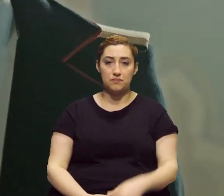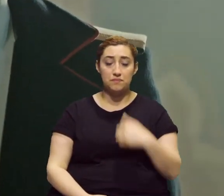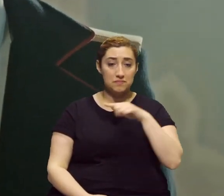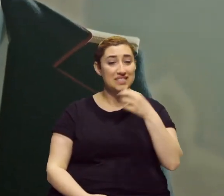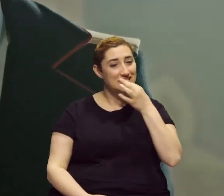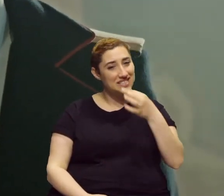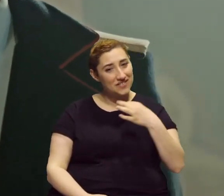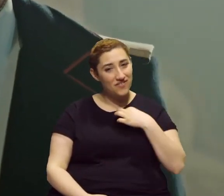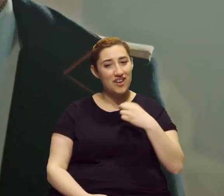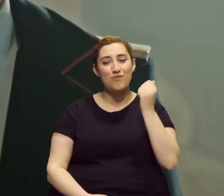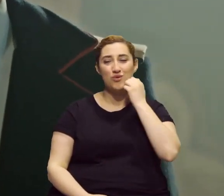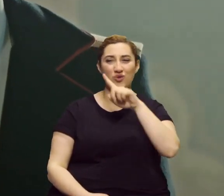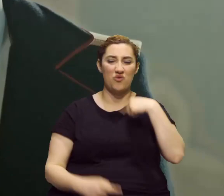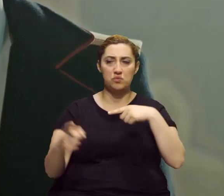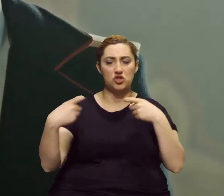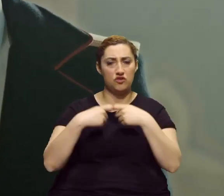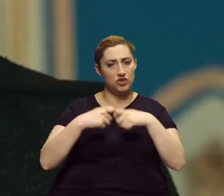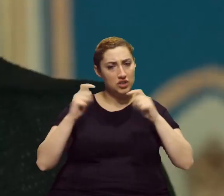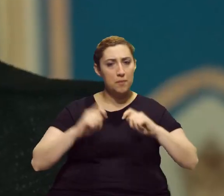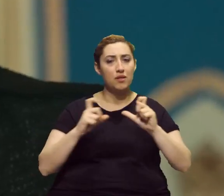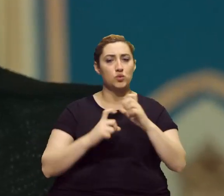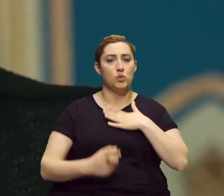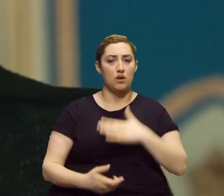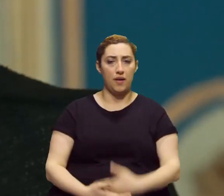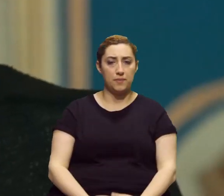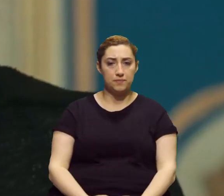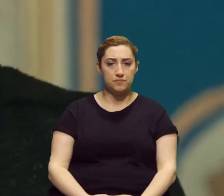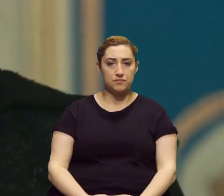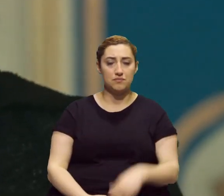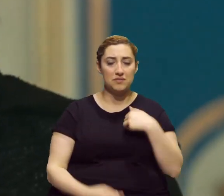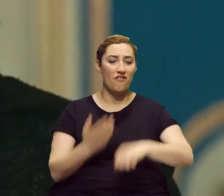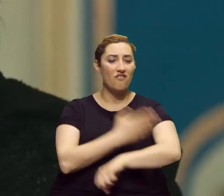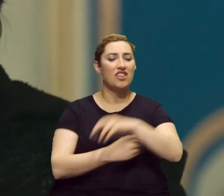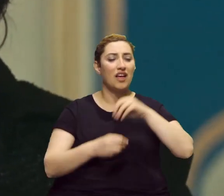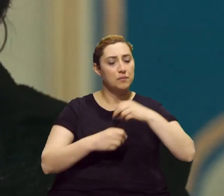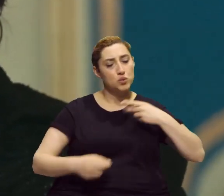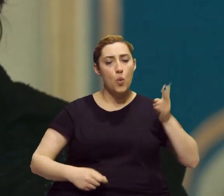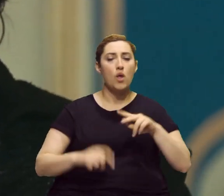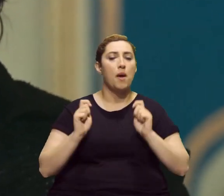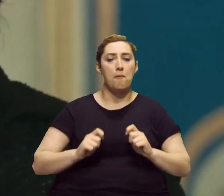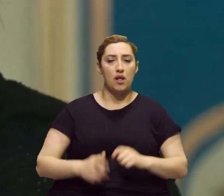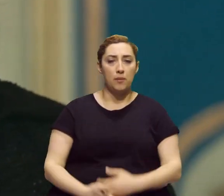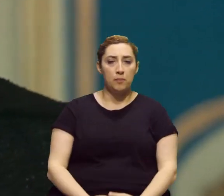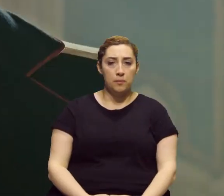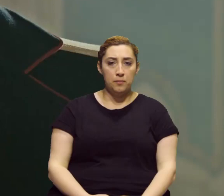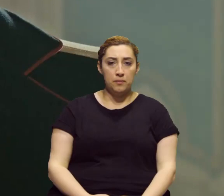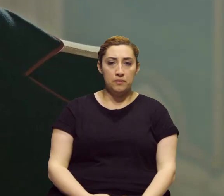Bize izin verin Moskov keferisiyle savaşalım sultanım. Vatanımız için canımızı verelim.